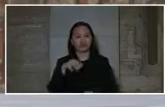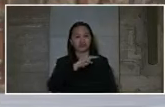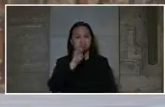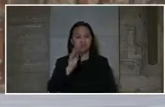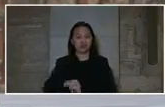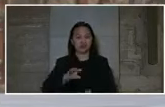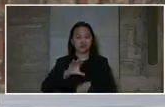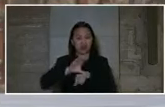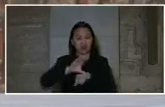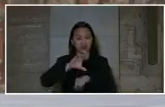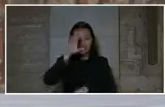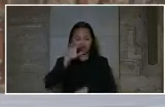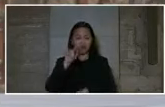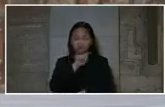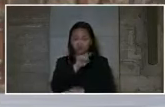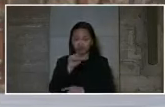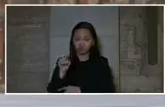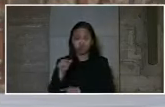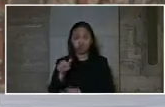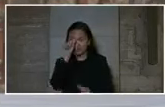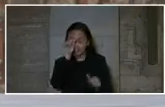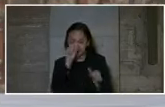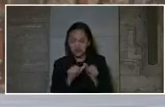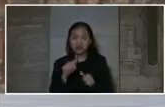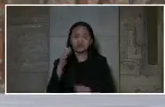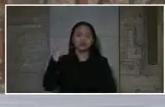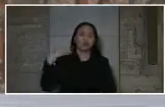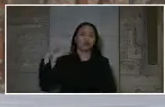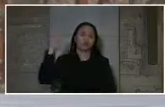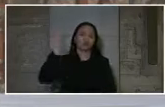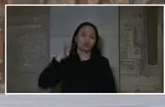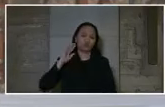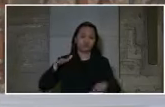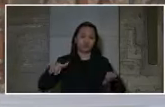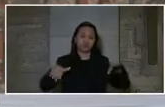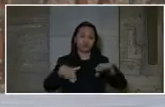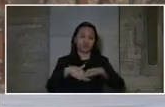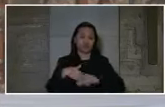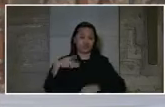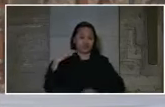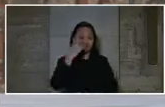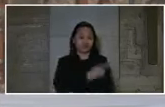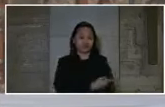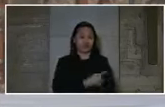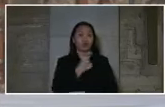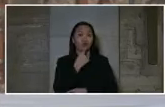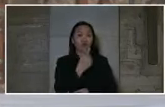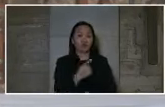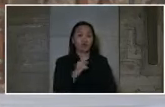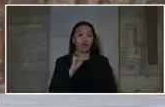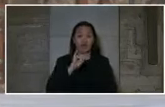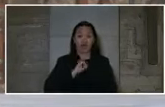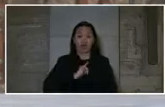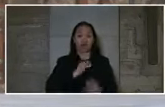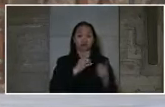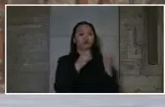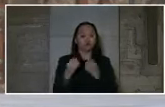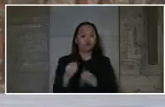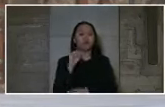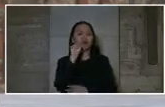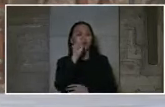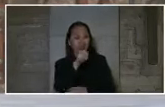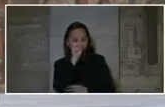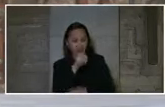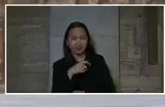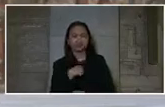Cathedral. Natatandaan ninyo nung kayo ikasal? Hindi ba't ang sabi niyo, I do? Yes, I do.